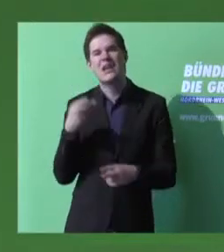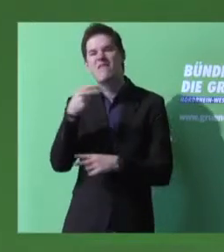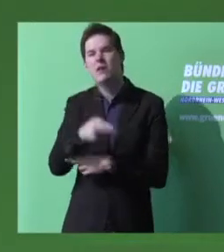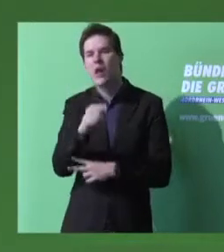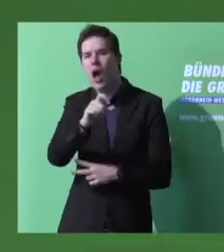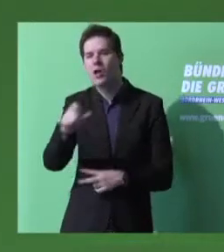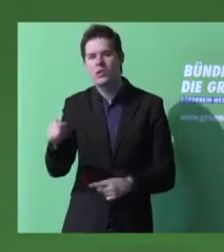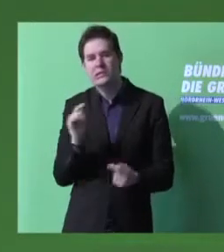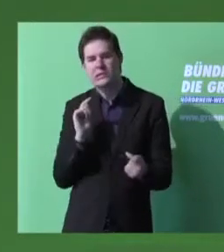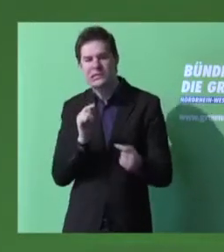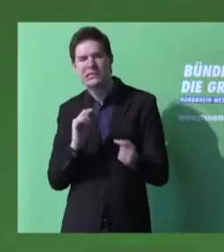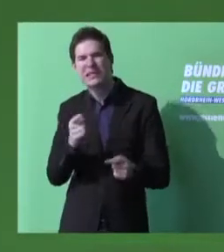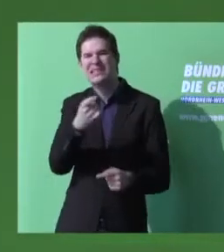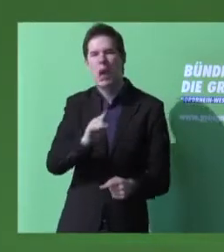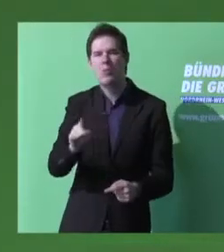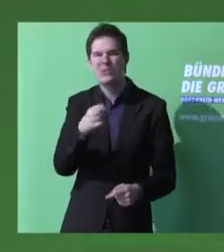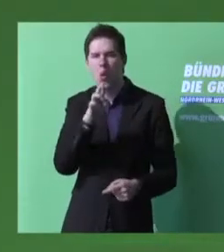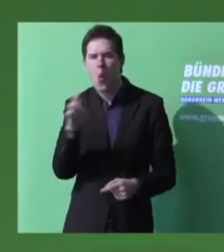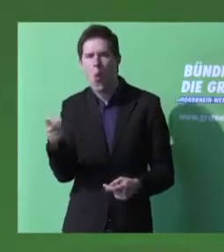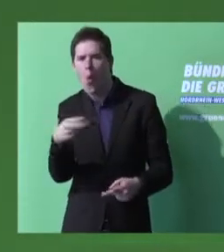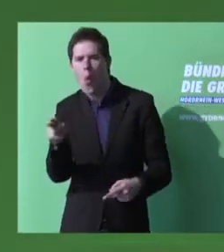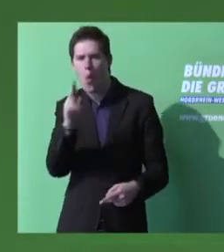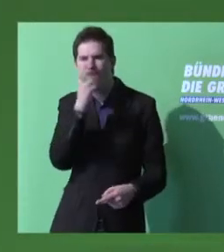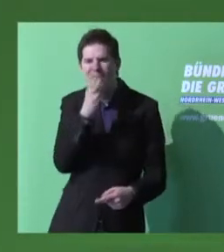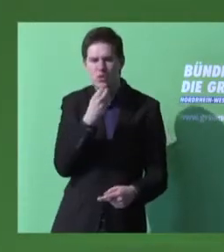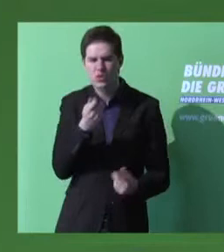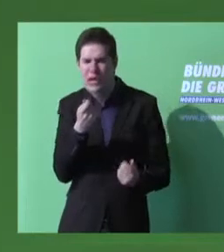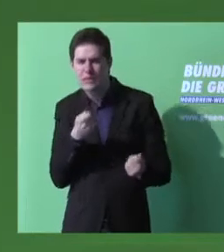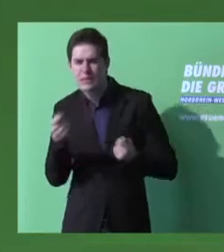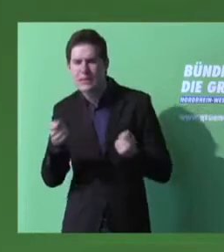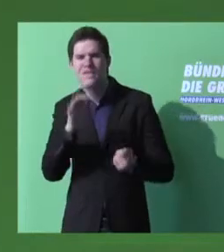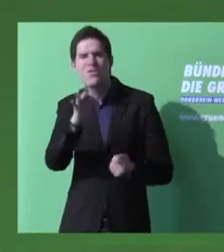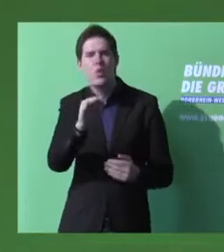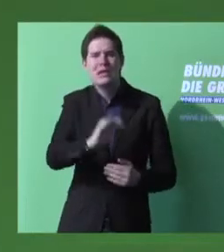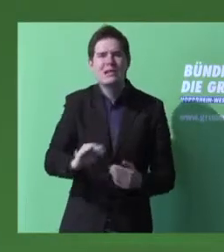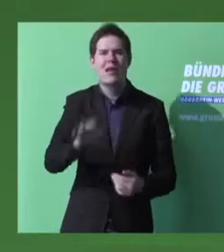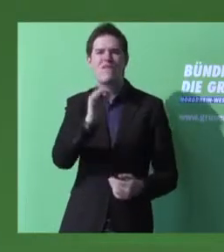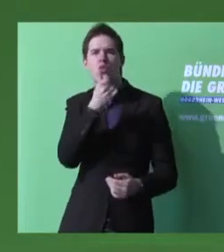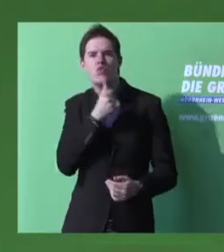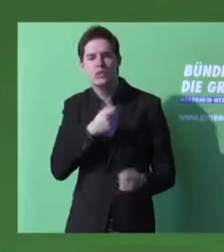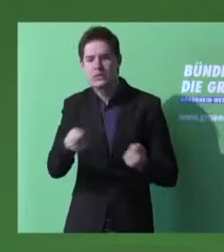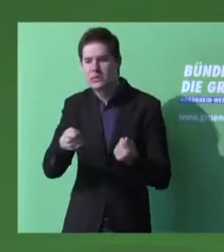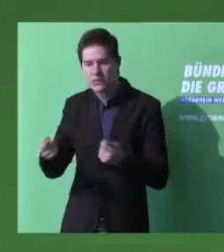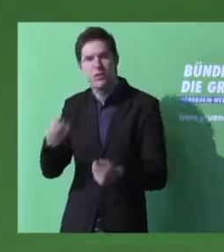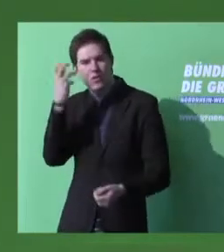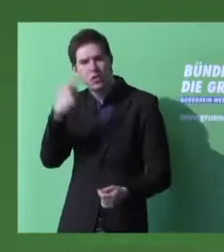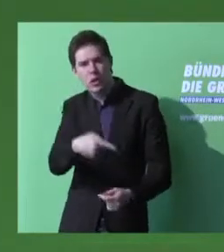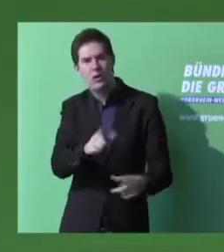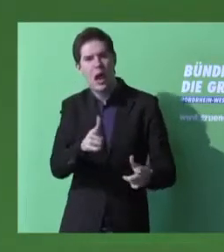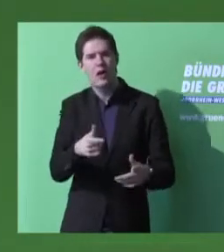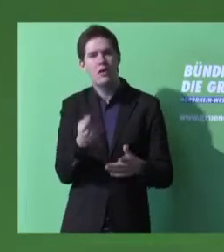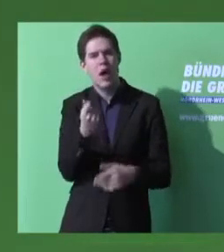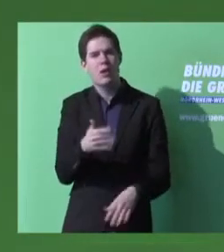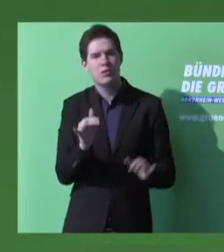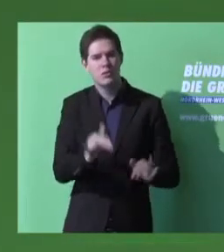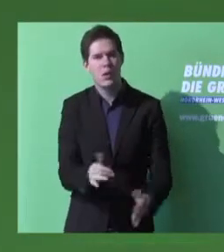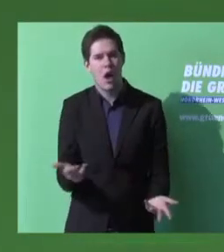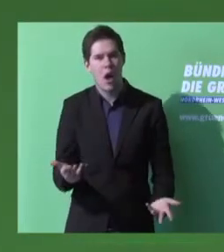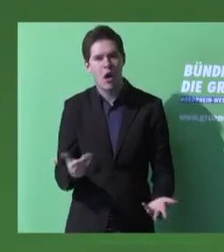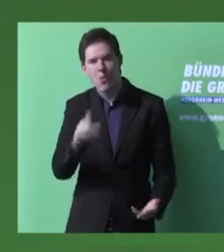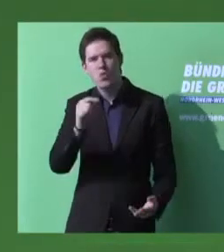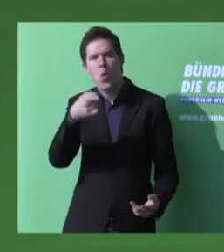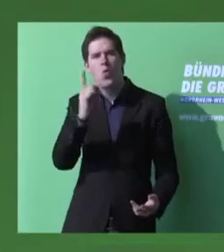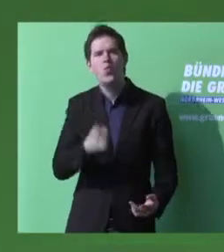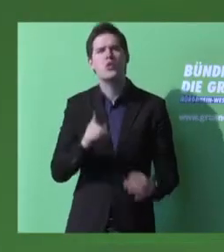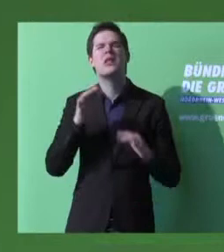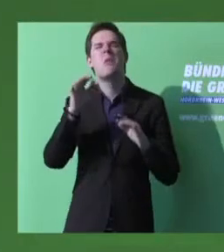ein Projekt für Kinder, für ein Projekt für Jugendliche und wo es dieses Geld nicht gibt. Einfach mal so über mehrere 100 Millionen hinwegzugehen,